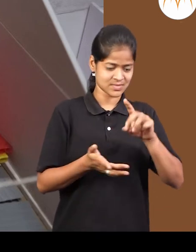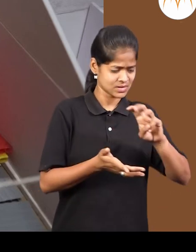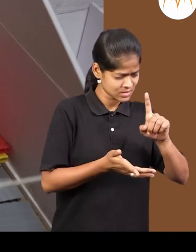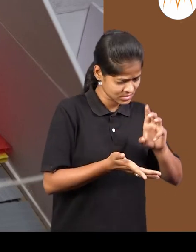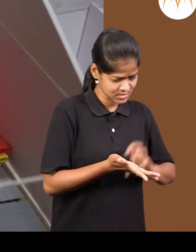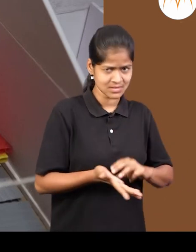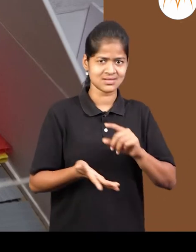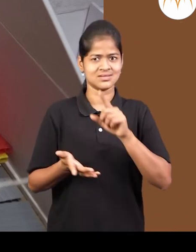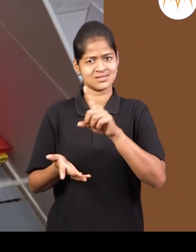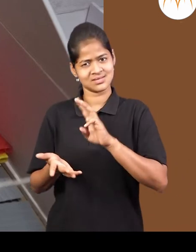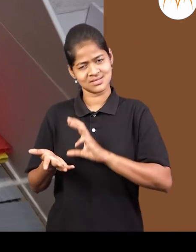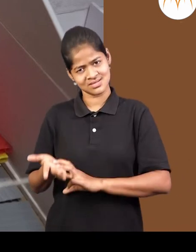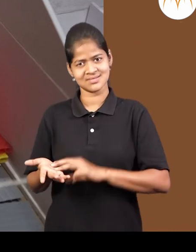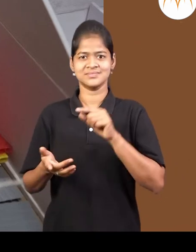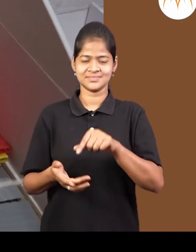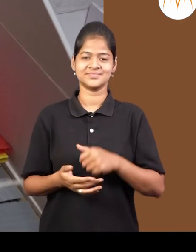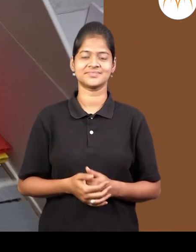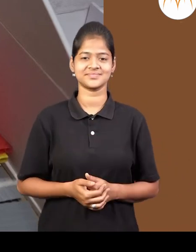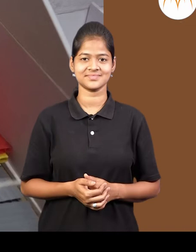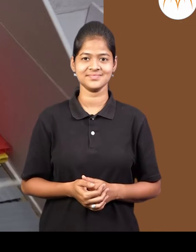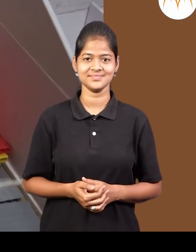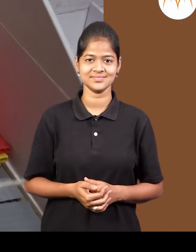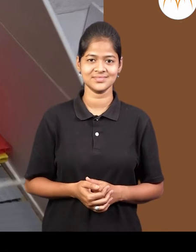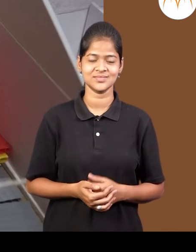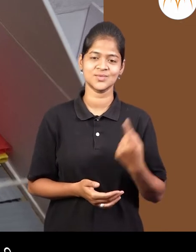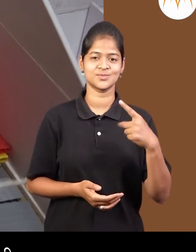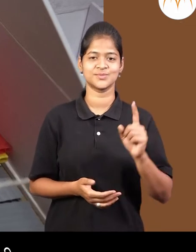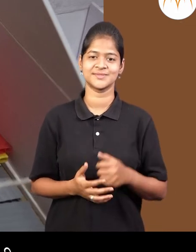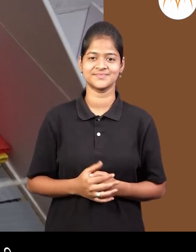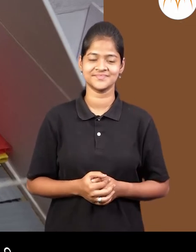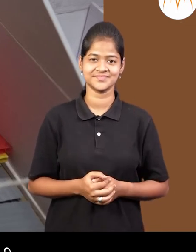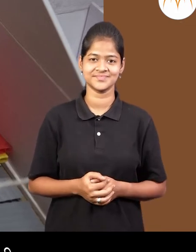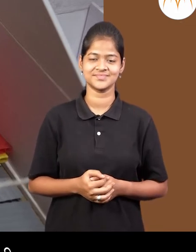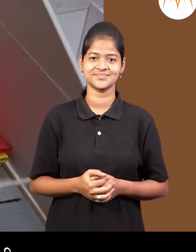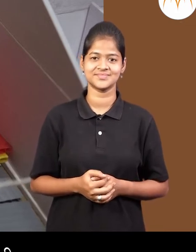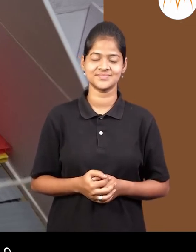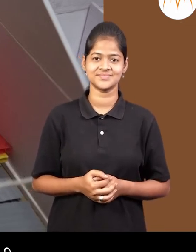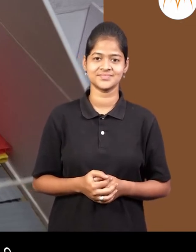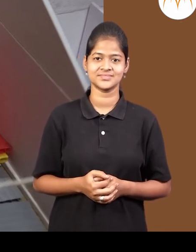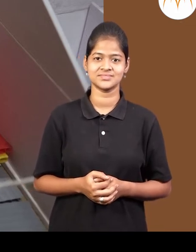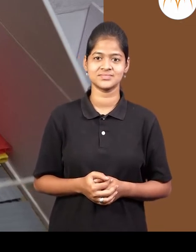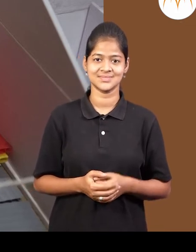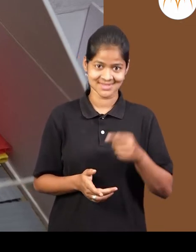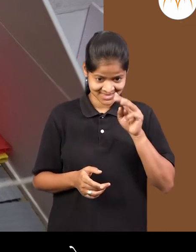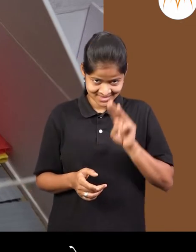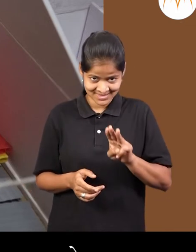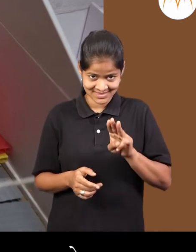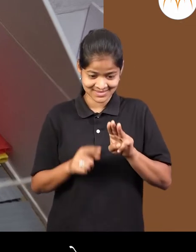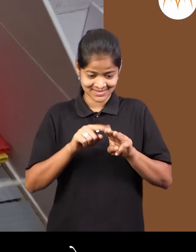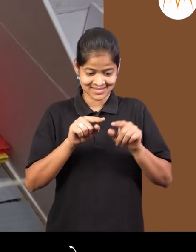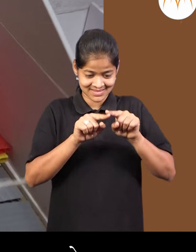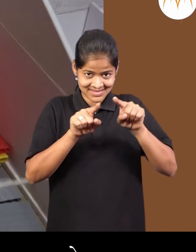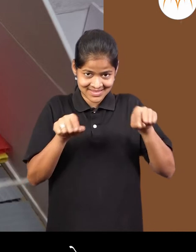1 सेंटीमीटर, ही बाजू 1 सेंटीमीटर, ही बाजू 1 सेंटीमीटर आणि ही बाजू 1 सेंटीमीटर. बरोबर.